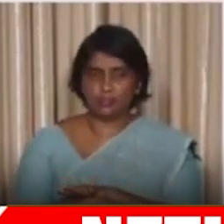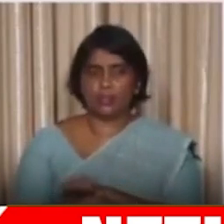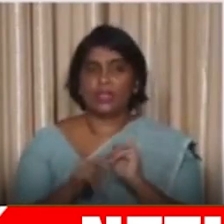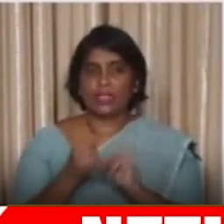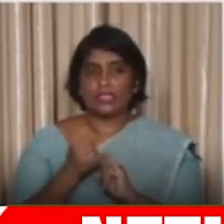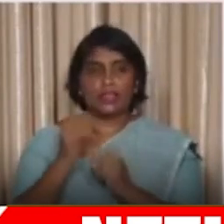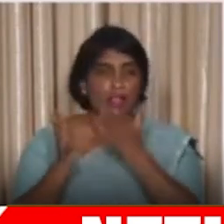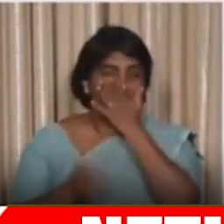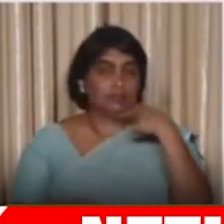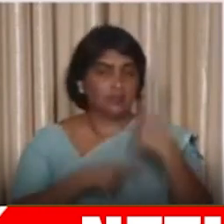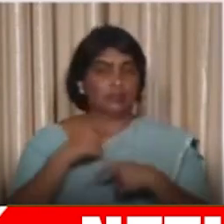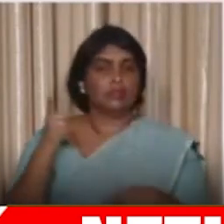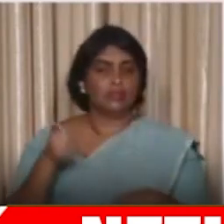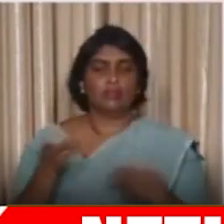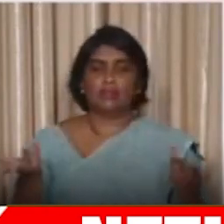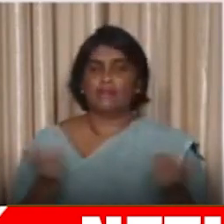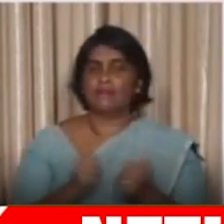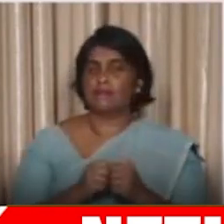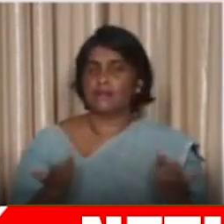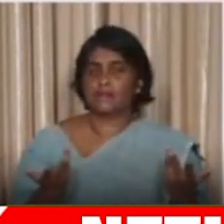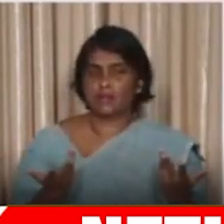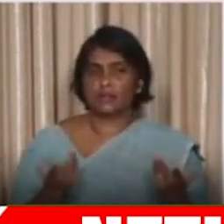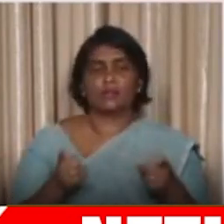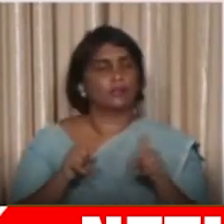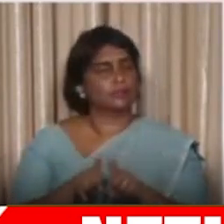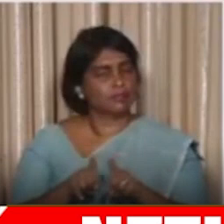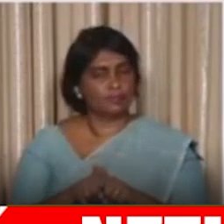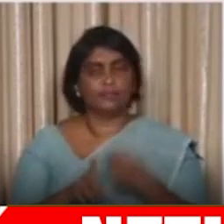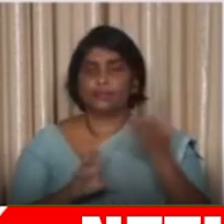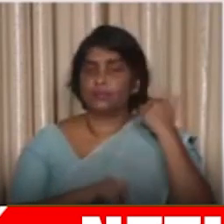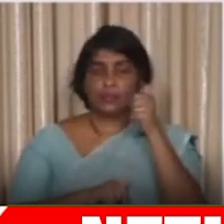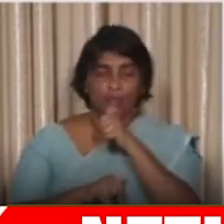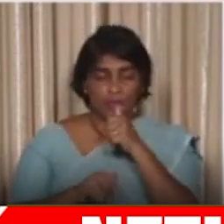සෙවනගල එතනෝල් පොළවේ යටද ඇයි එතනෝල්? ඒකම අපි එදා